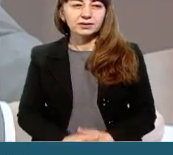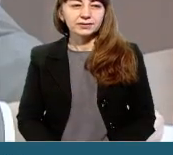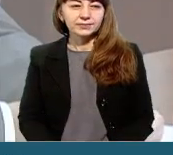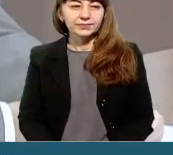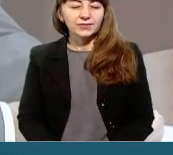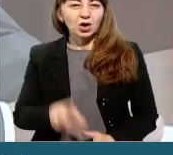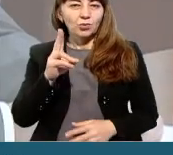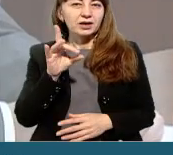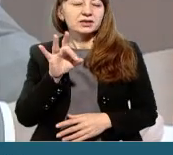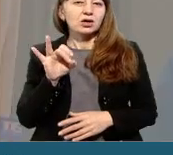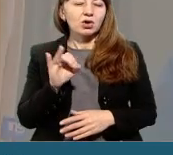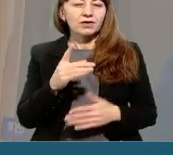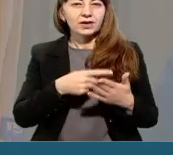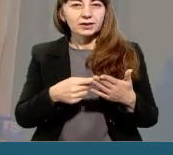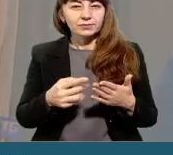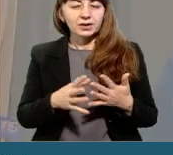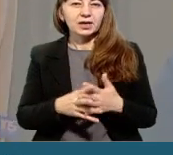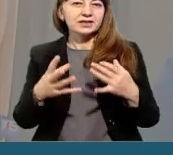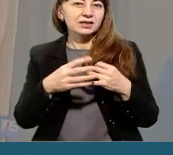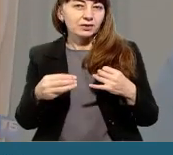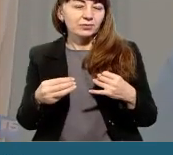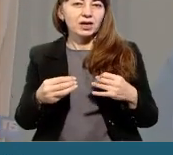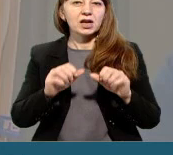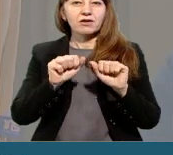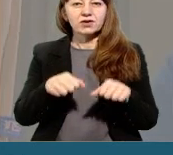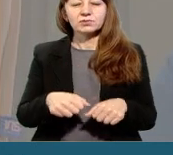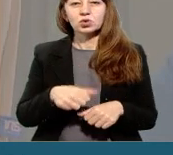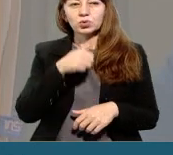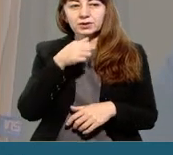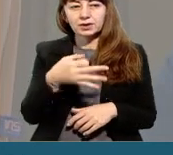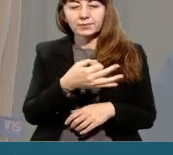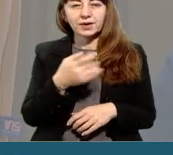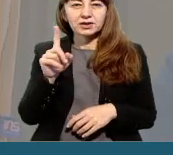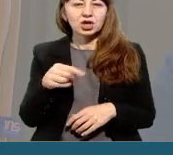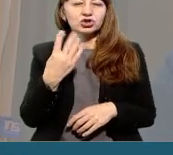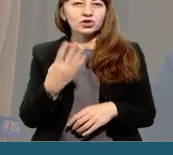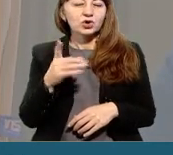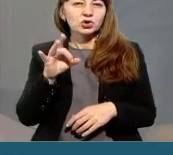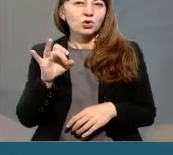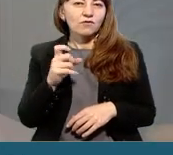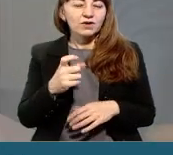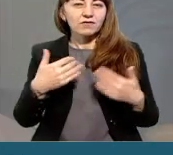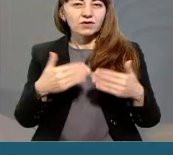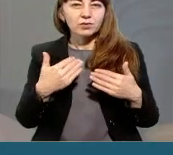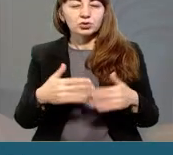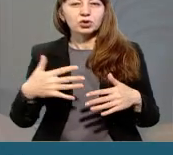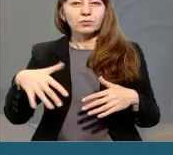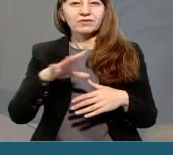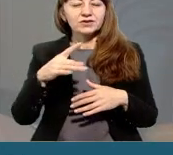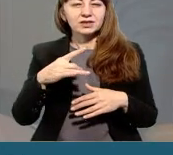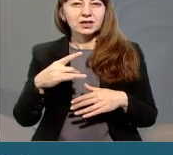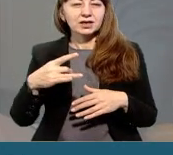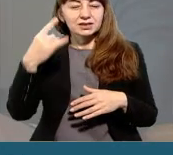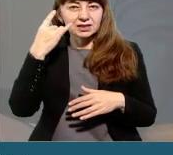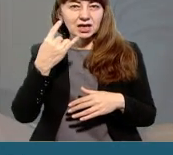өтті. Ел бойынша өндірілген астықтың 1/4 бөлігі Тобыл өңіріне тиесілі. Қостанай облысы Өзбекстан, Грузия, Қытайды қоса